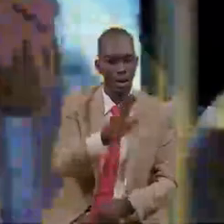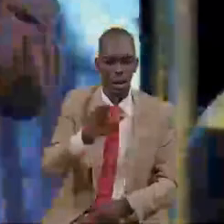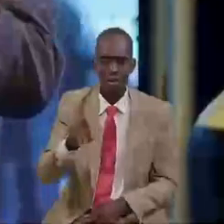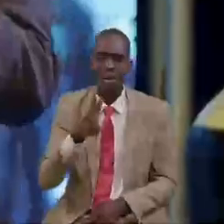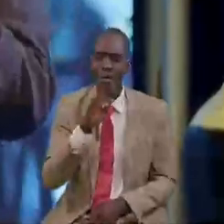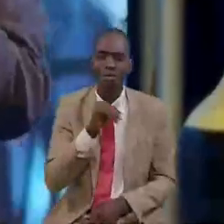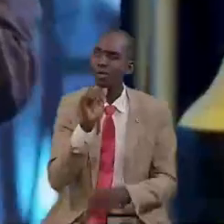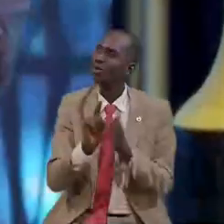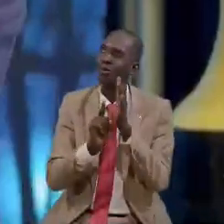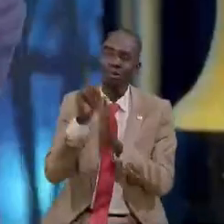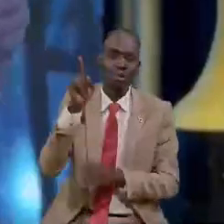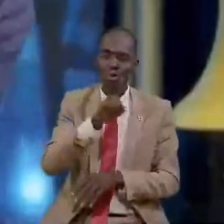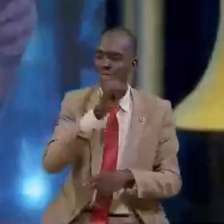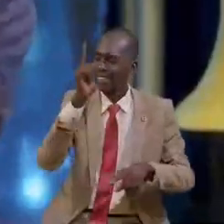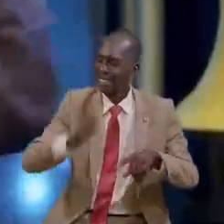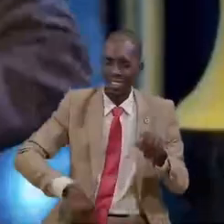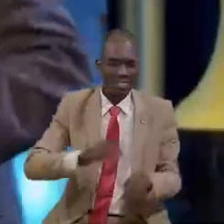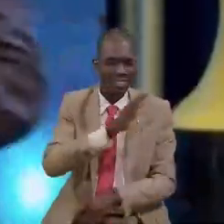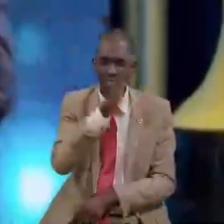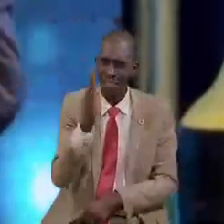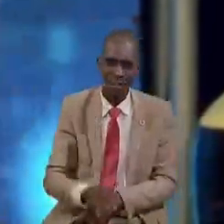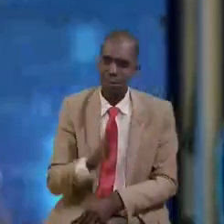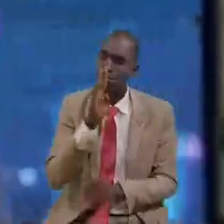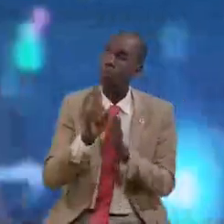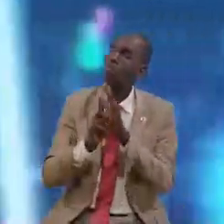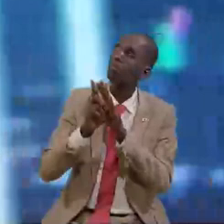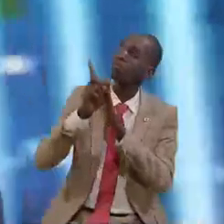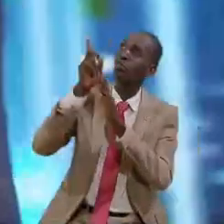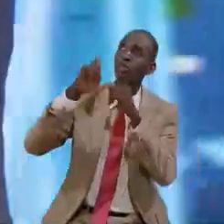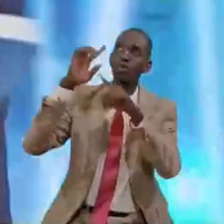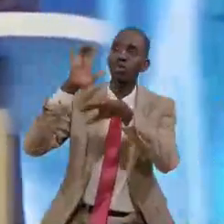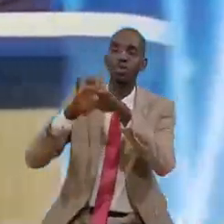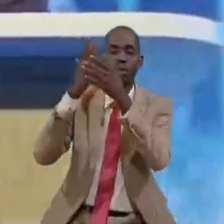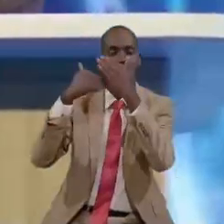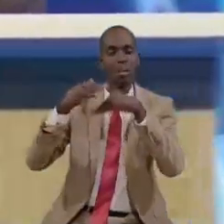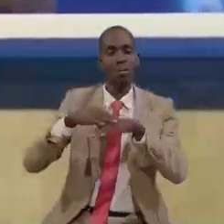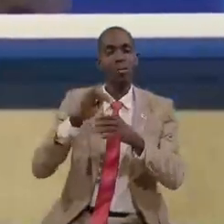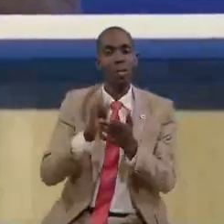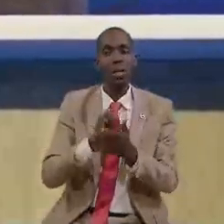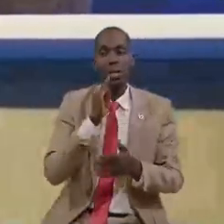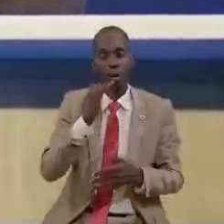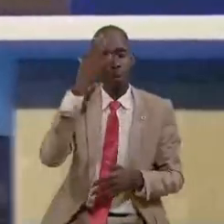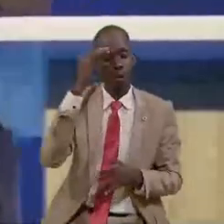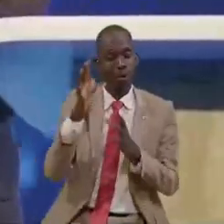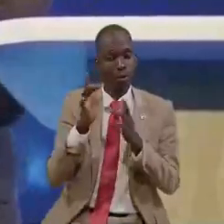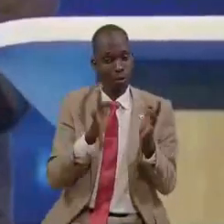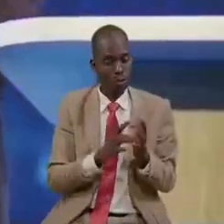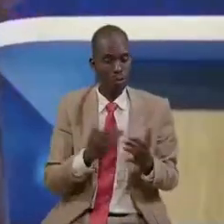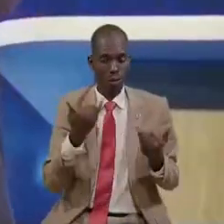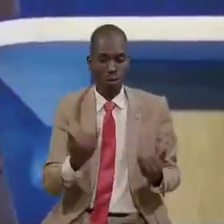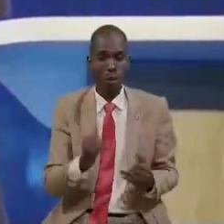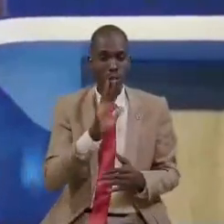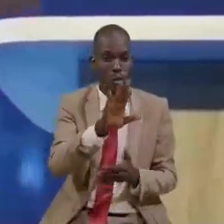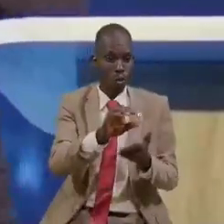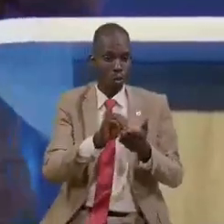Vous ne pouvez pas être très élancé pour toucher au ciel. Et alors il tient votre main et c'est